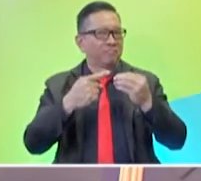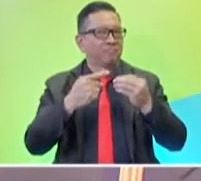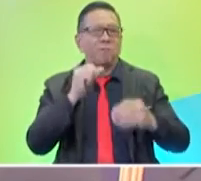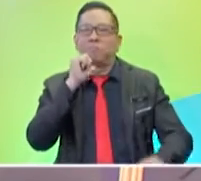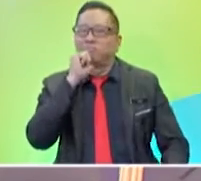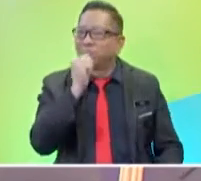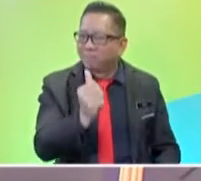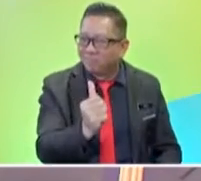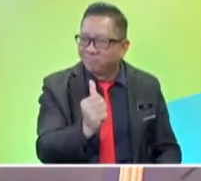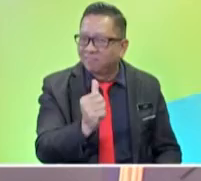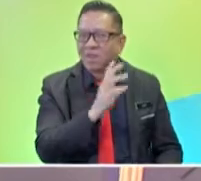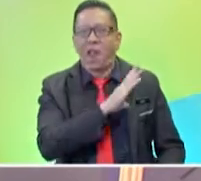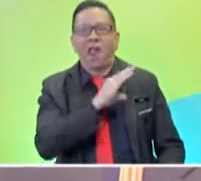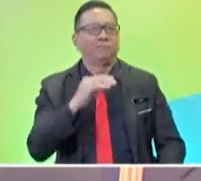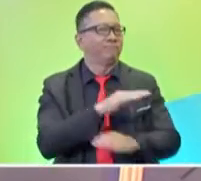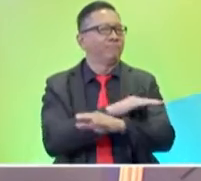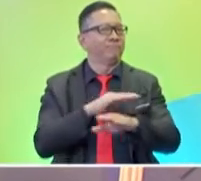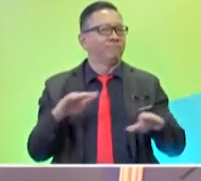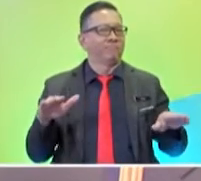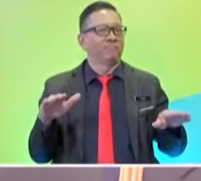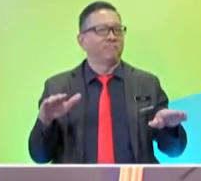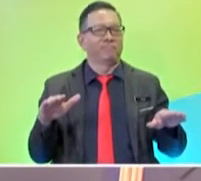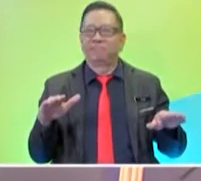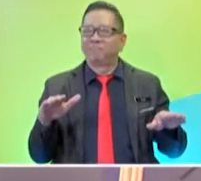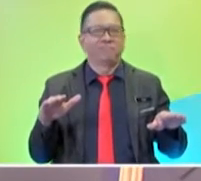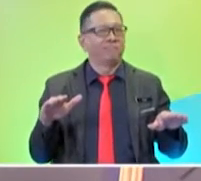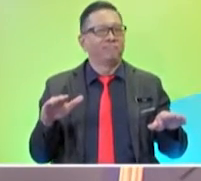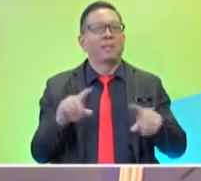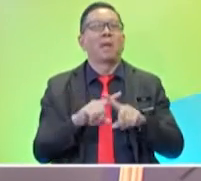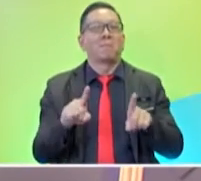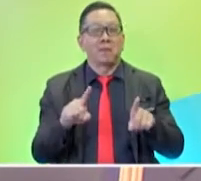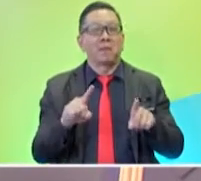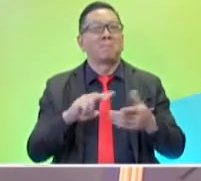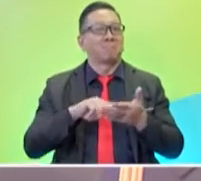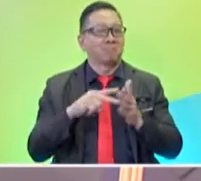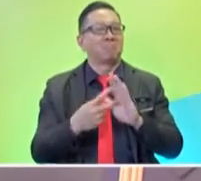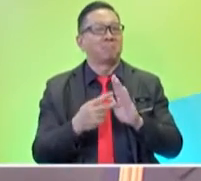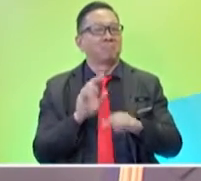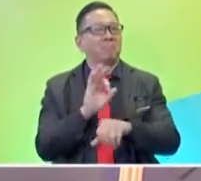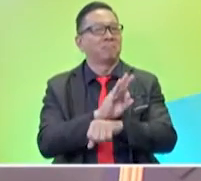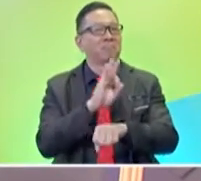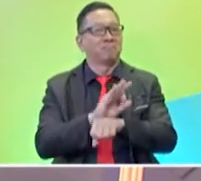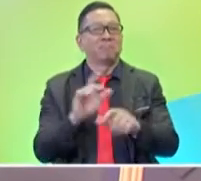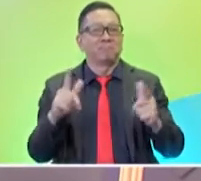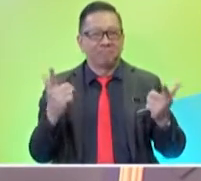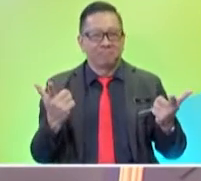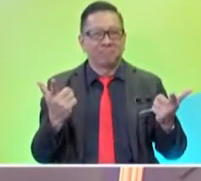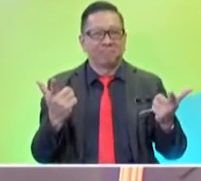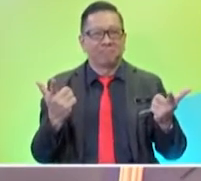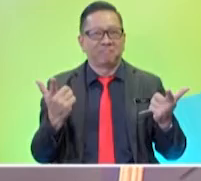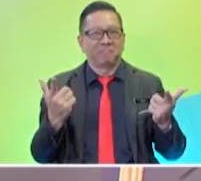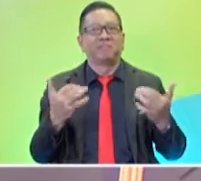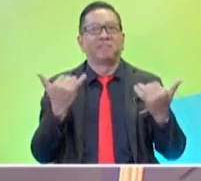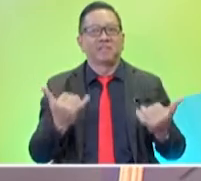bukan dan tidak. Dua-dua geleng kepala tetapi ada fungsinya. Kita akan lihat apakah